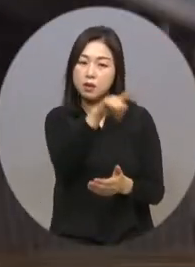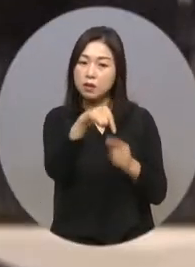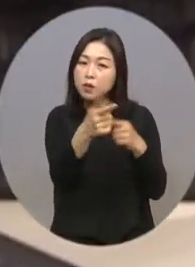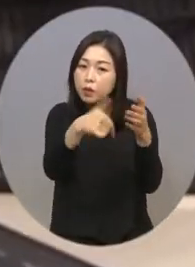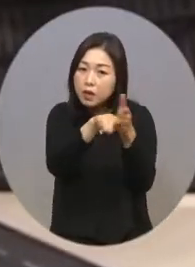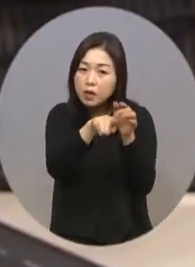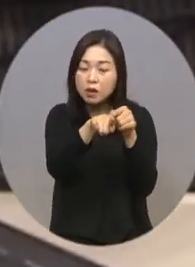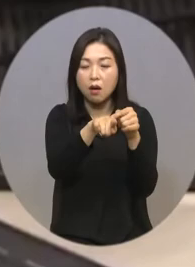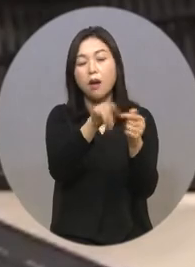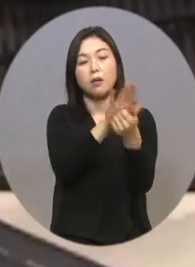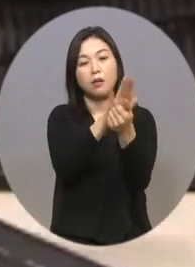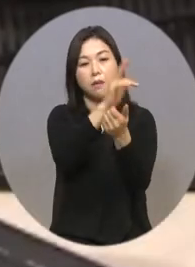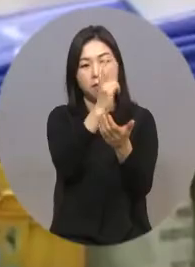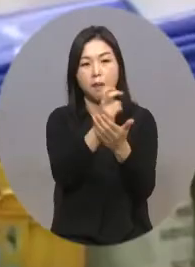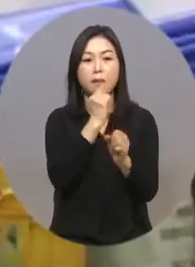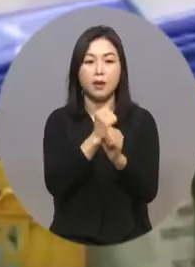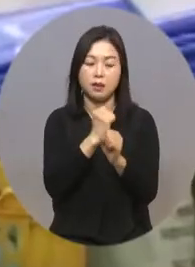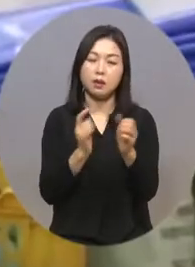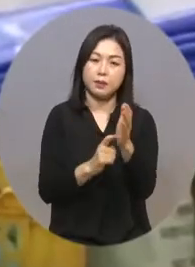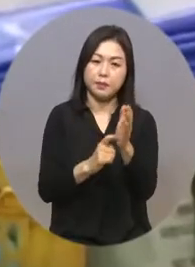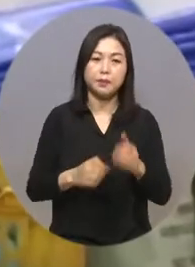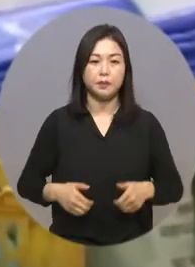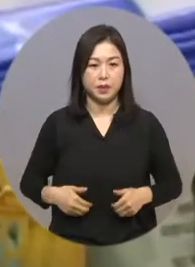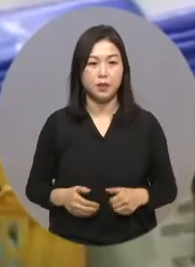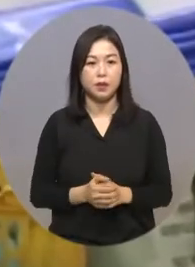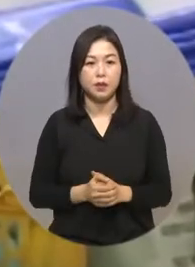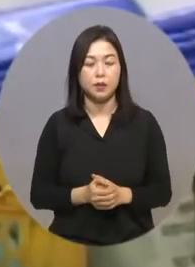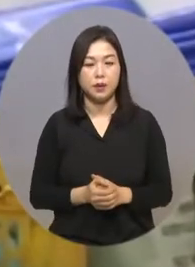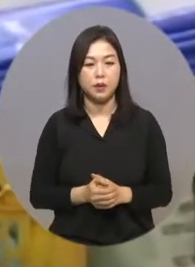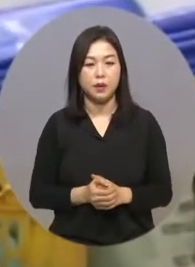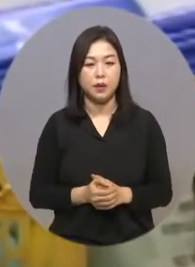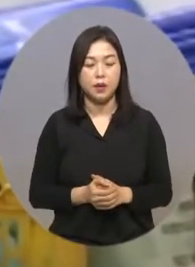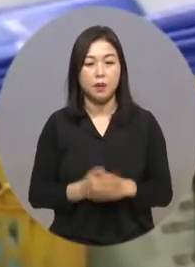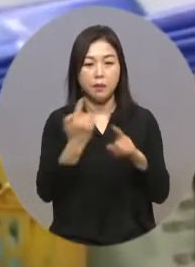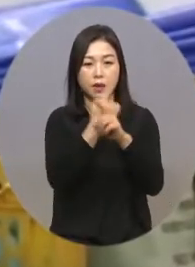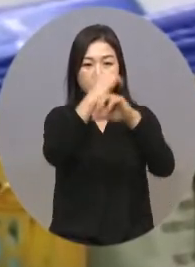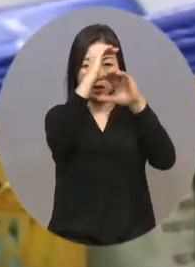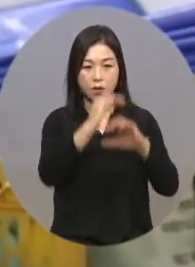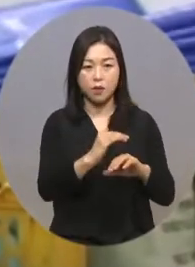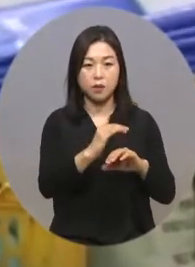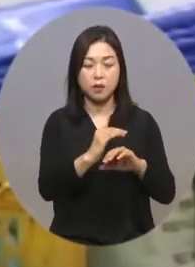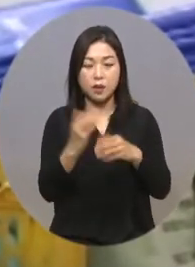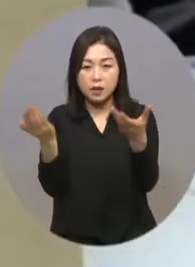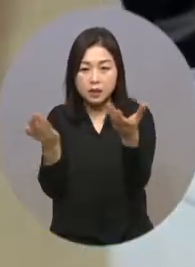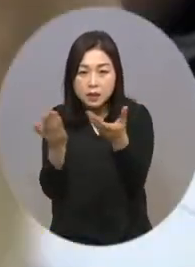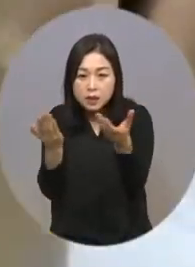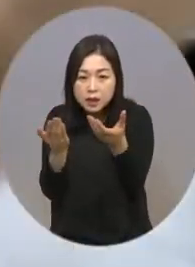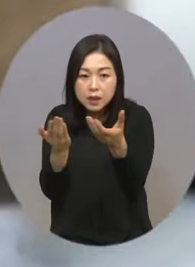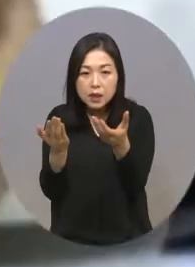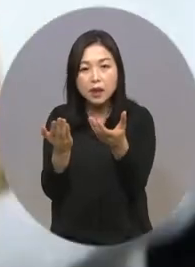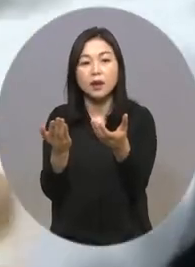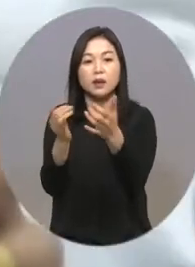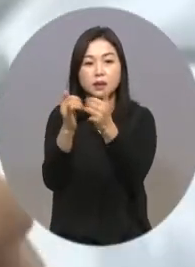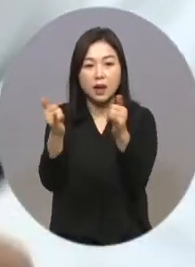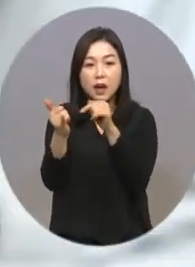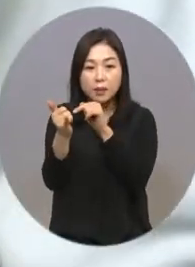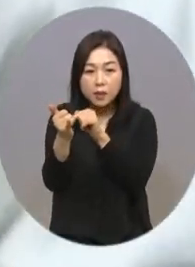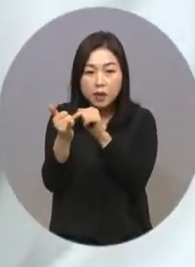절실한 상황입니다 이를 해소하기 위해 개정안에서는 글로 지원서비스 제공 대상자를